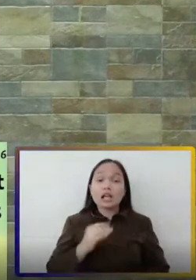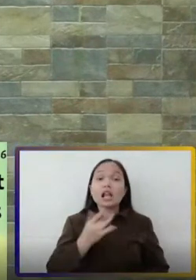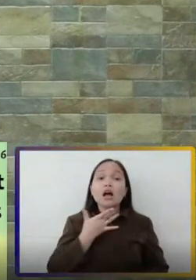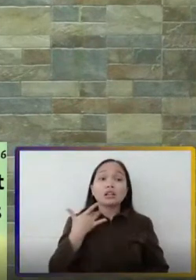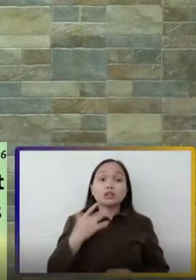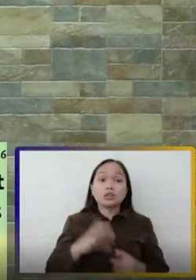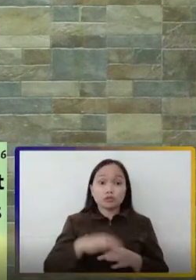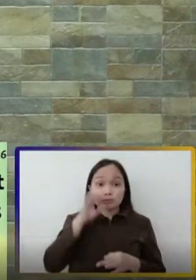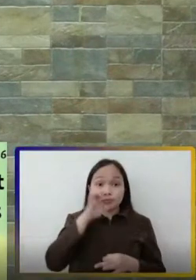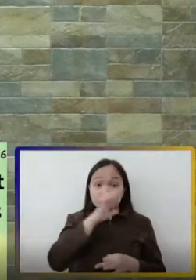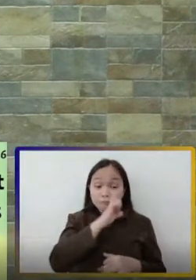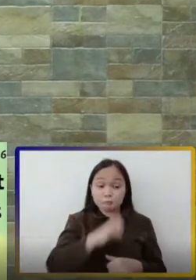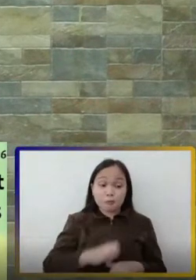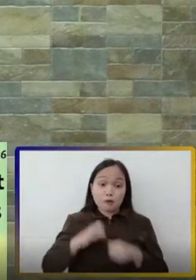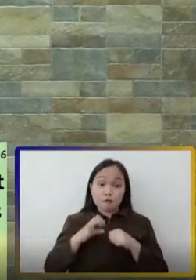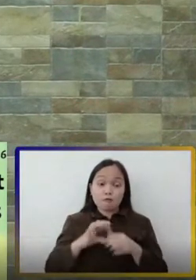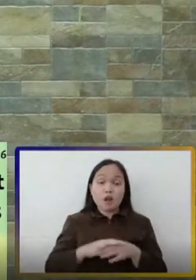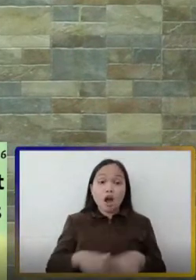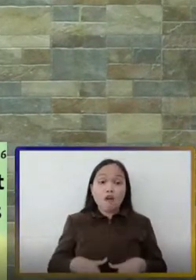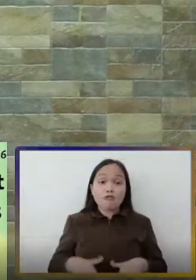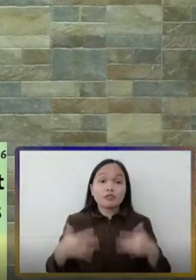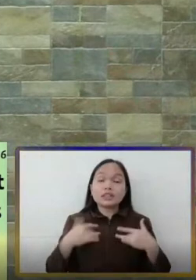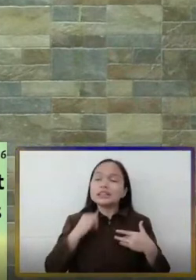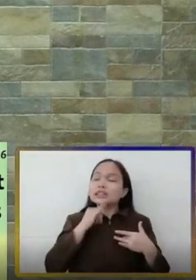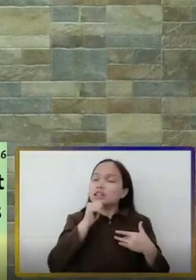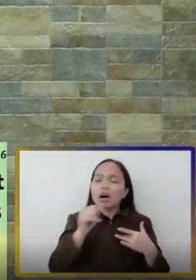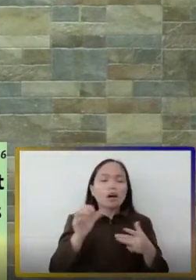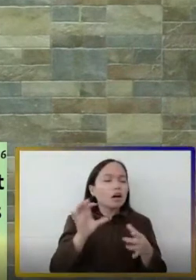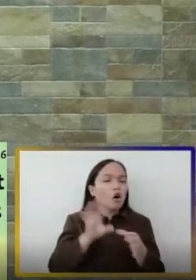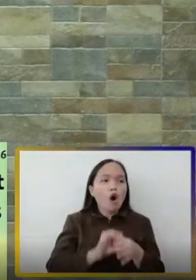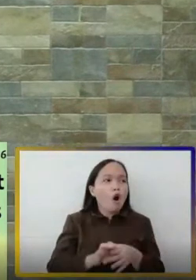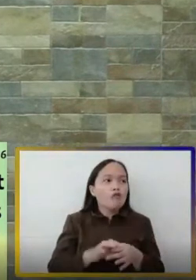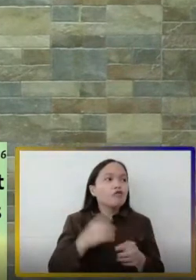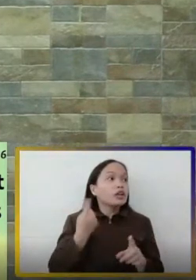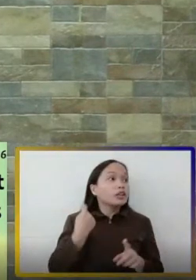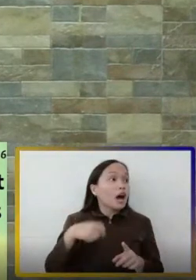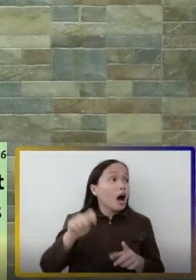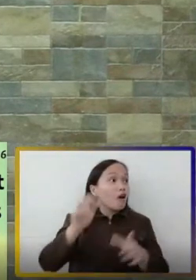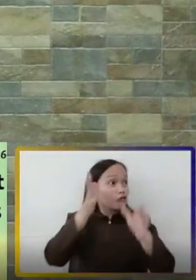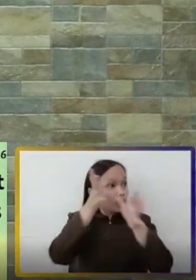and the pride of life is not of the, that's not of the Father.